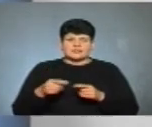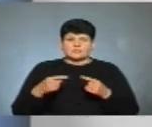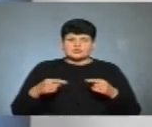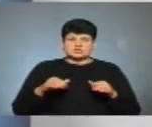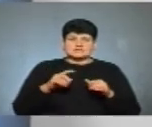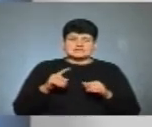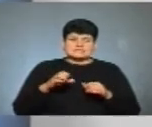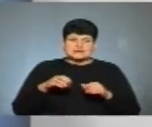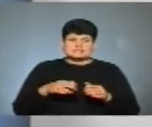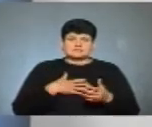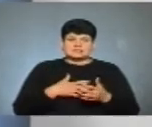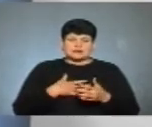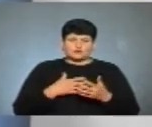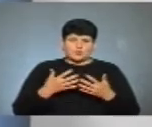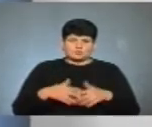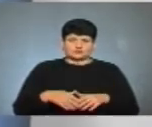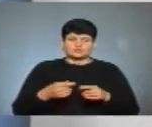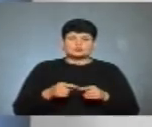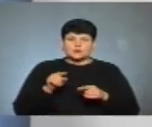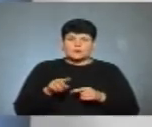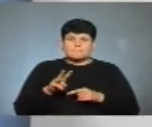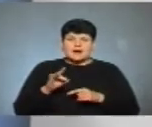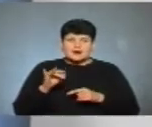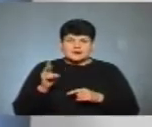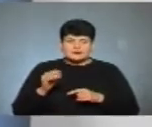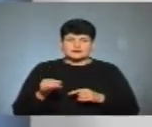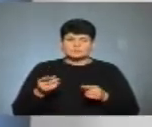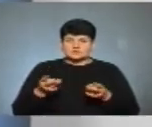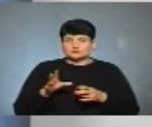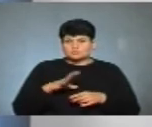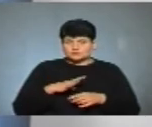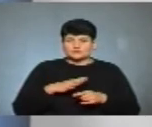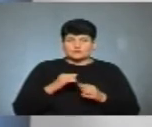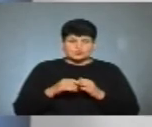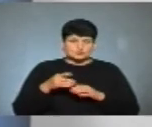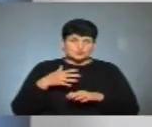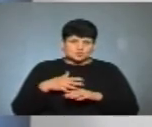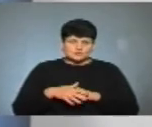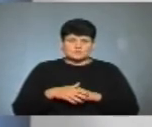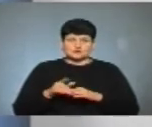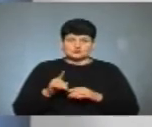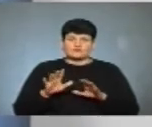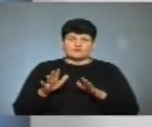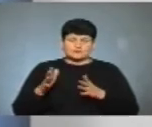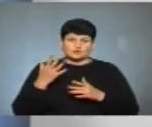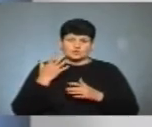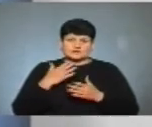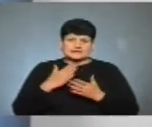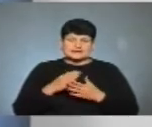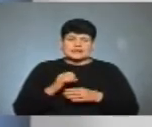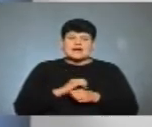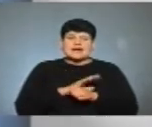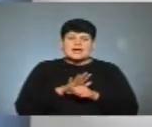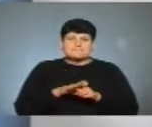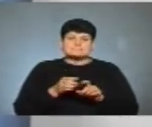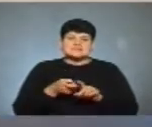засіб, наприклад, якийсь там дихальну апаратуру. От саме такої марки, саме таку потрібно було. Звичайно, що кожен розуміє, що в випадку, коли йде епідемія, коли